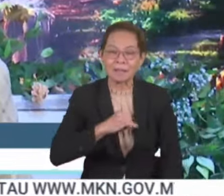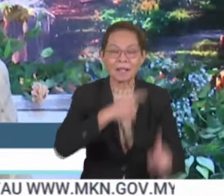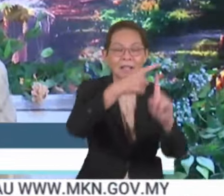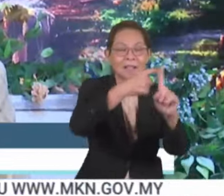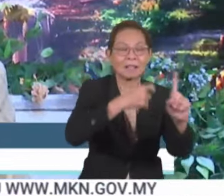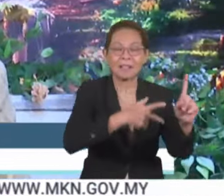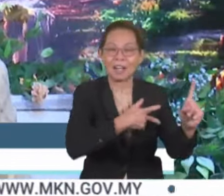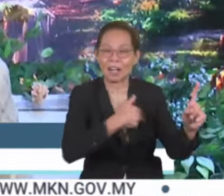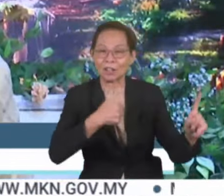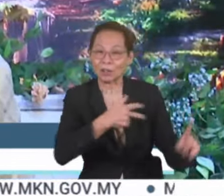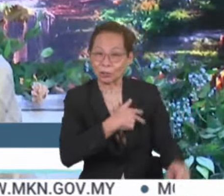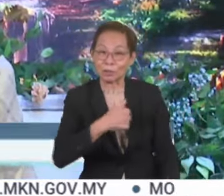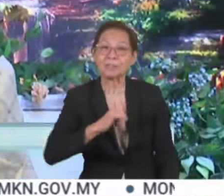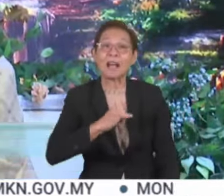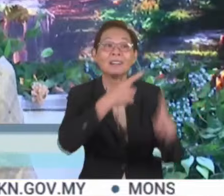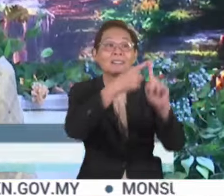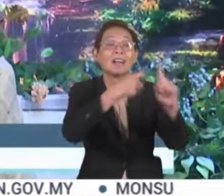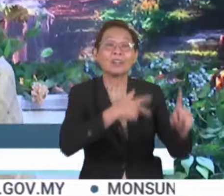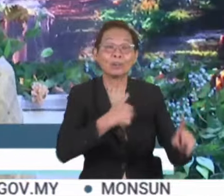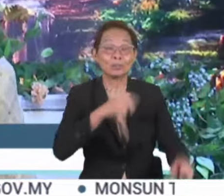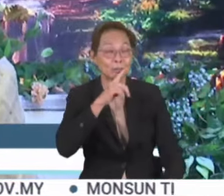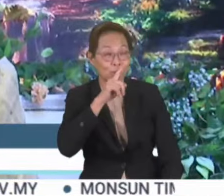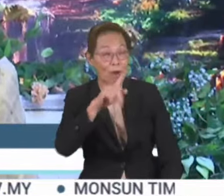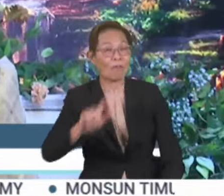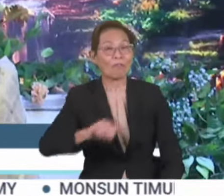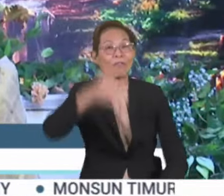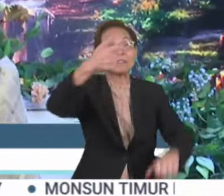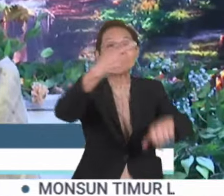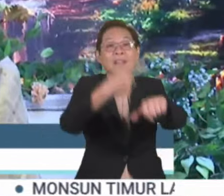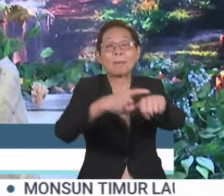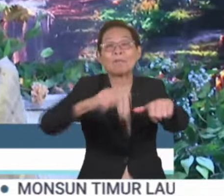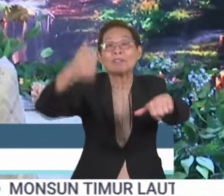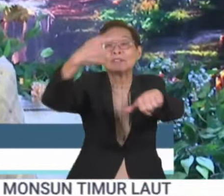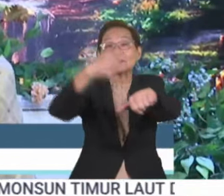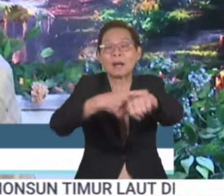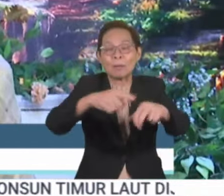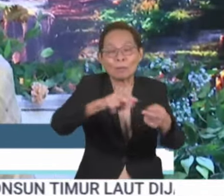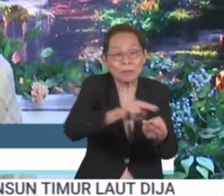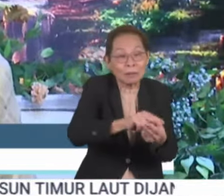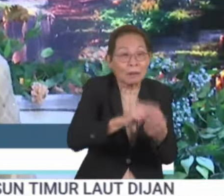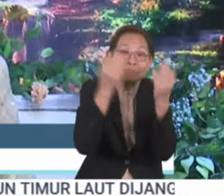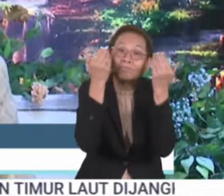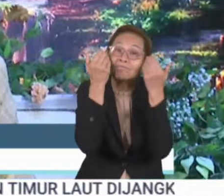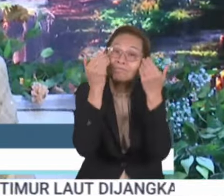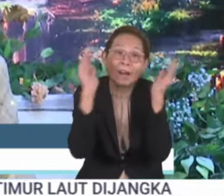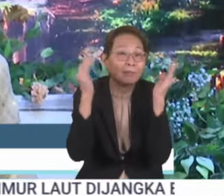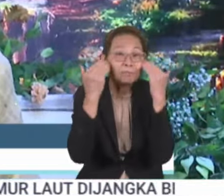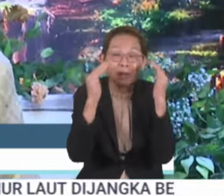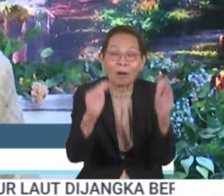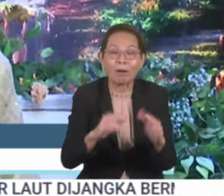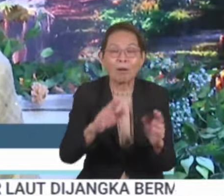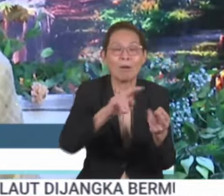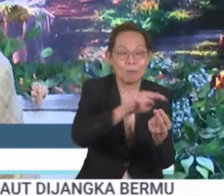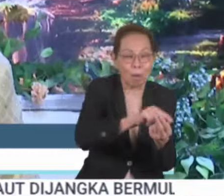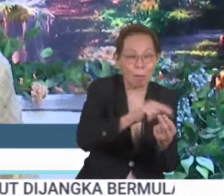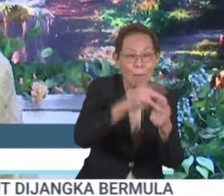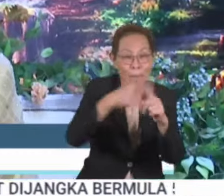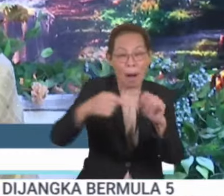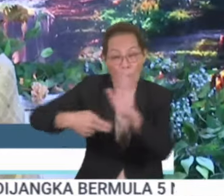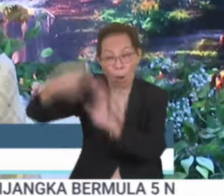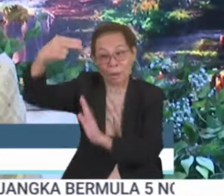Indonesia. Sebenarnya kita pertama kali menikah, kan kita tidak tahu apa-apa tentang pernikahan. Tetapi Mardia